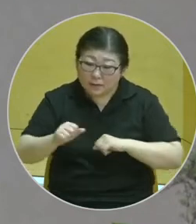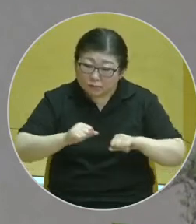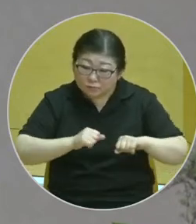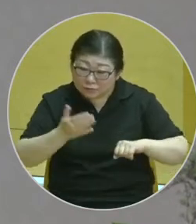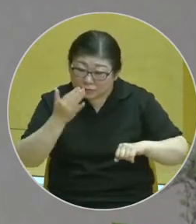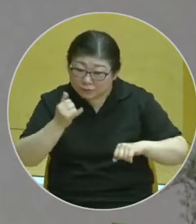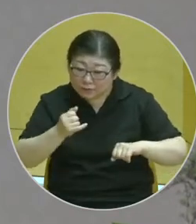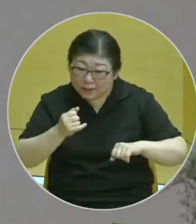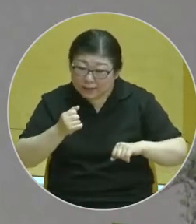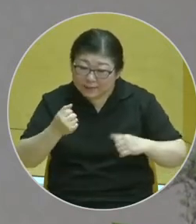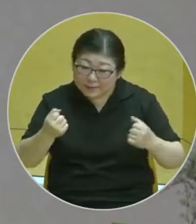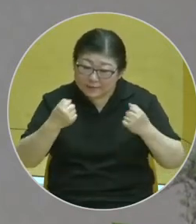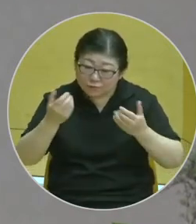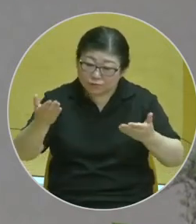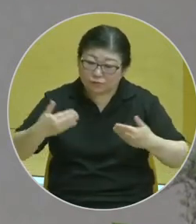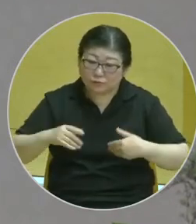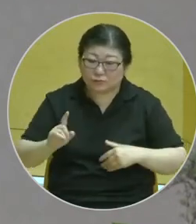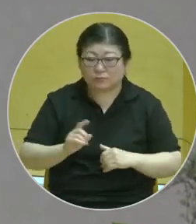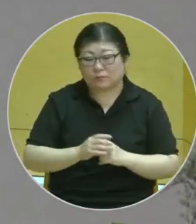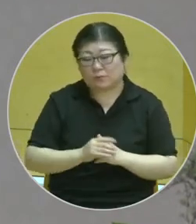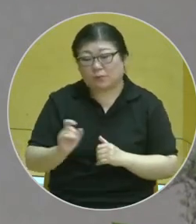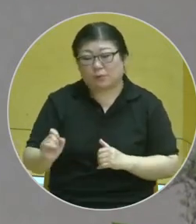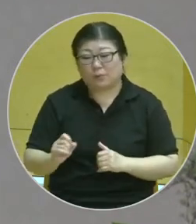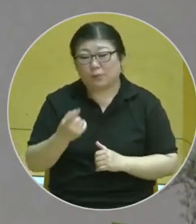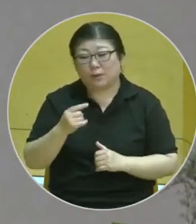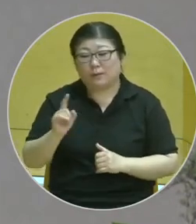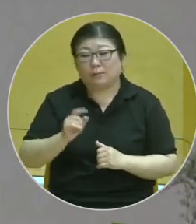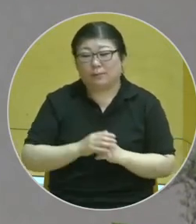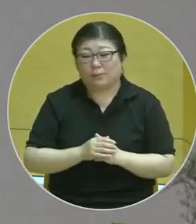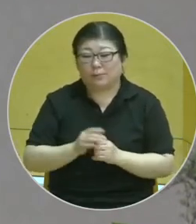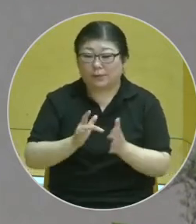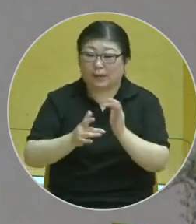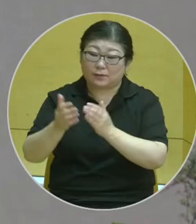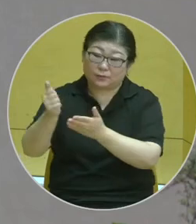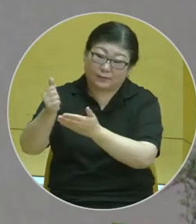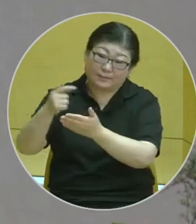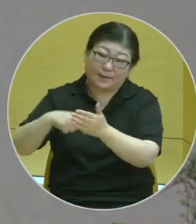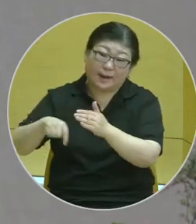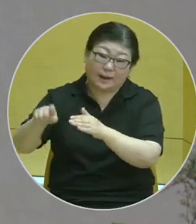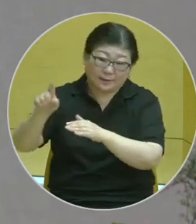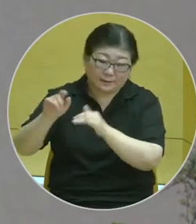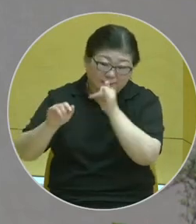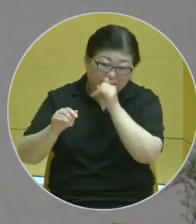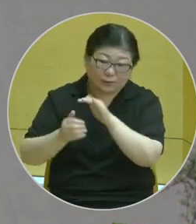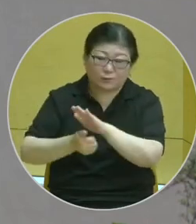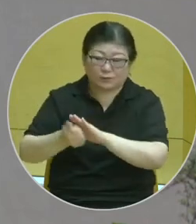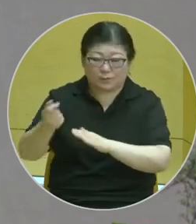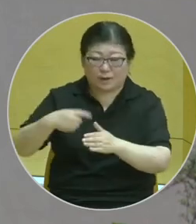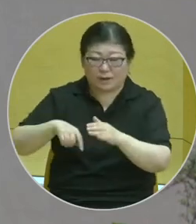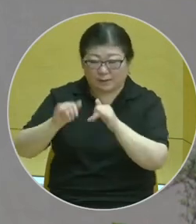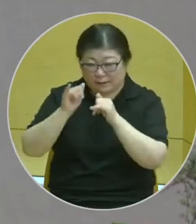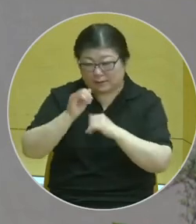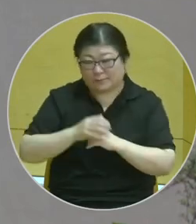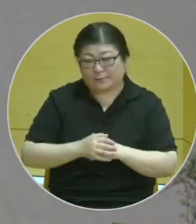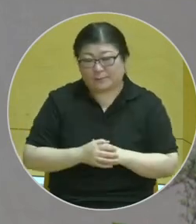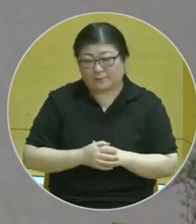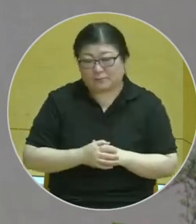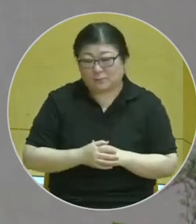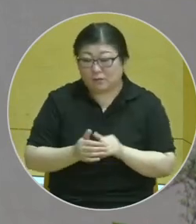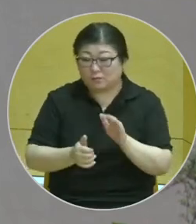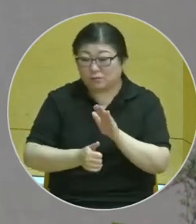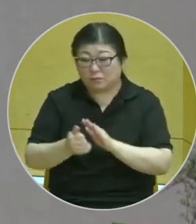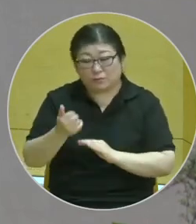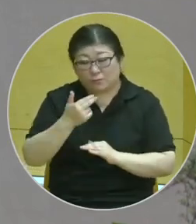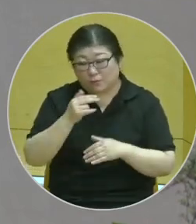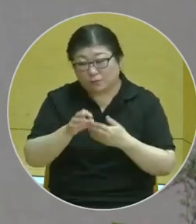활력을 갖게 한 해 볼까요 그 급히 뭘까요 바로 예수님만이 있다는 거예요 소망 아니 있다는 겁니다 여러분 소망이 없으면